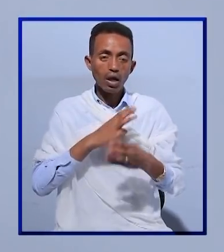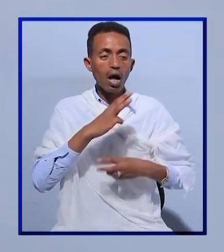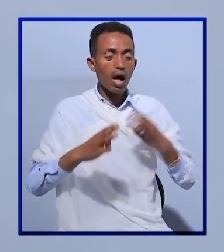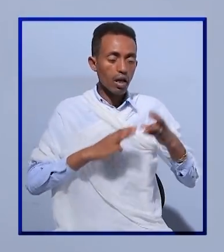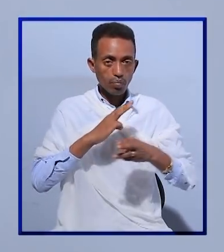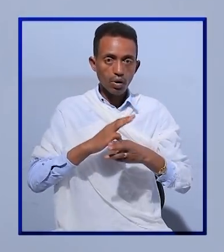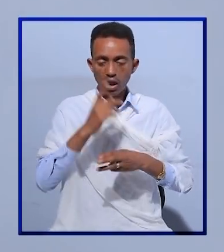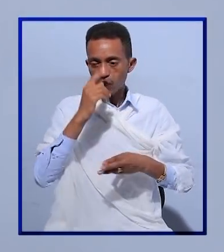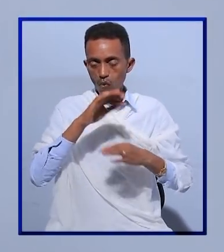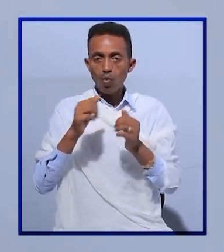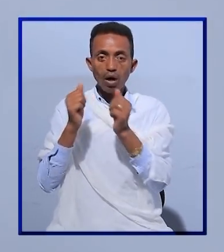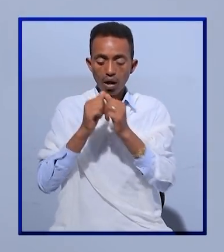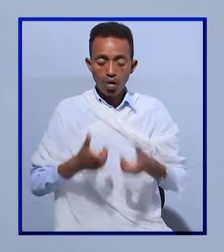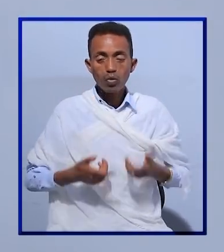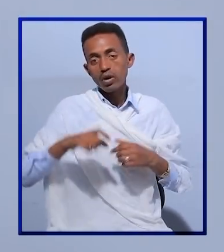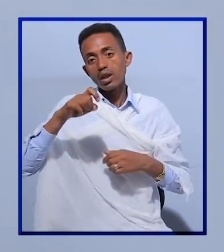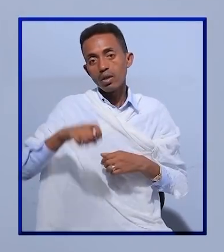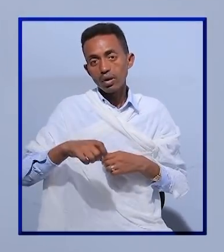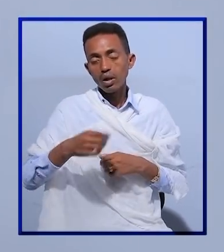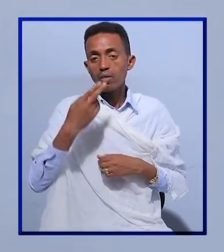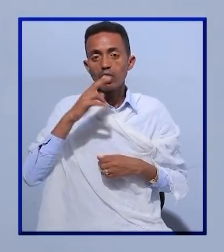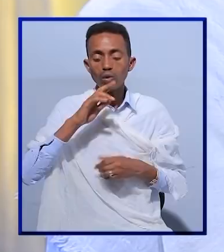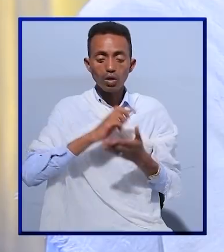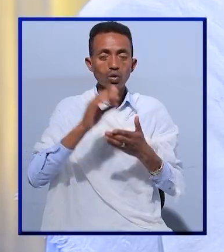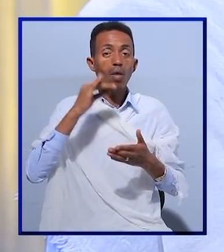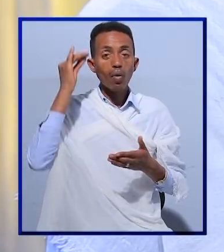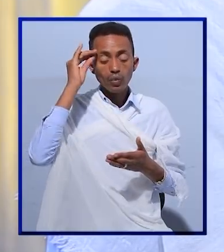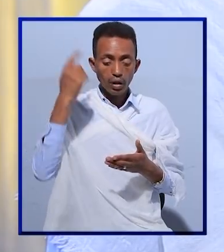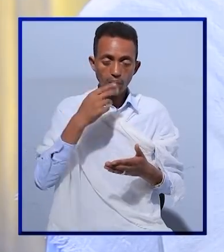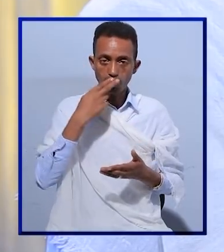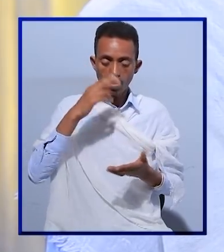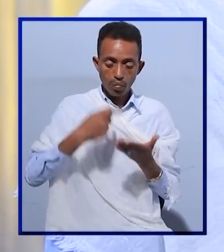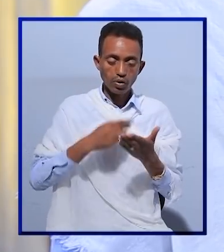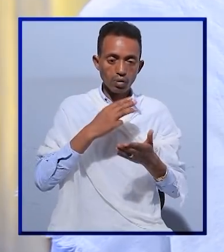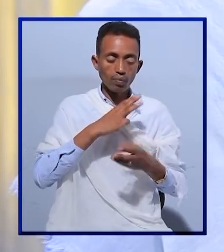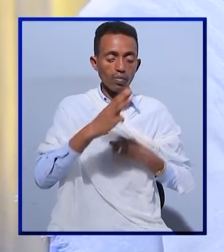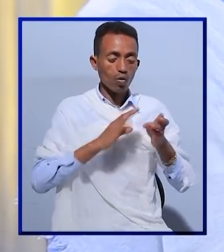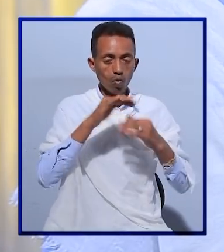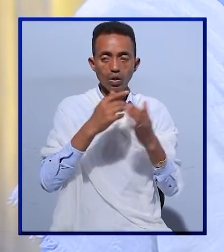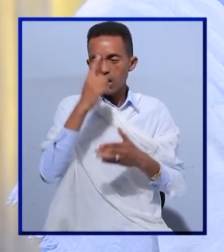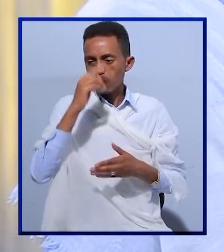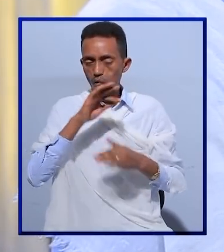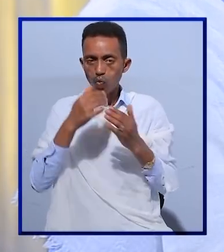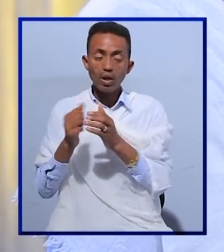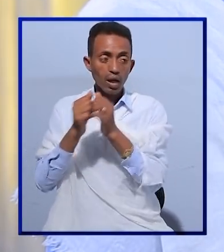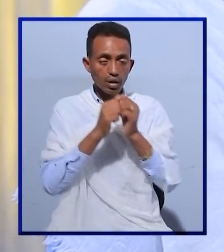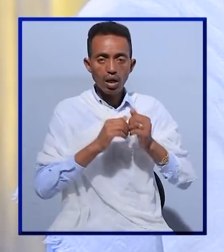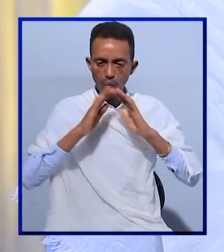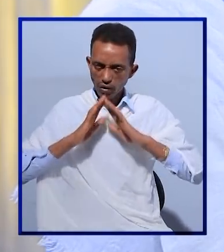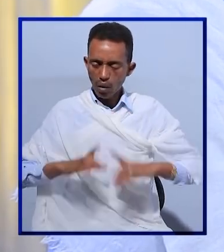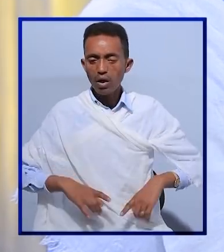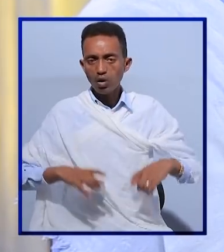በዚህ ዓለም ከማያምኑም ጋር መኖር እንዳለብን ታዟል። ብርሃን ዓለም ቅዱስ ጳውሎስ እንግዲህ በዚህ ዓለም ስንኖር ከማያምኑ ጋር